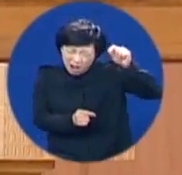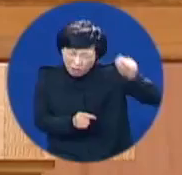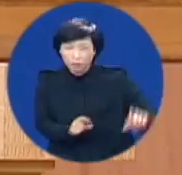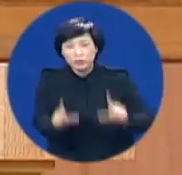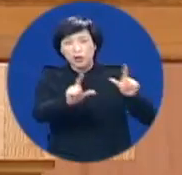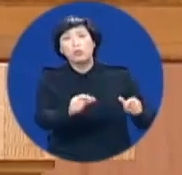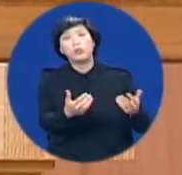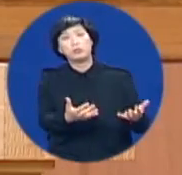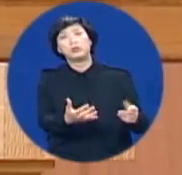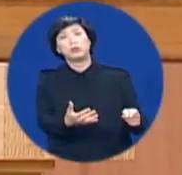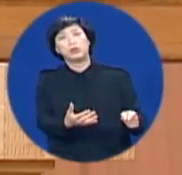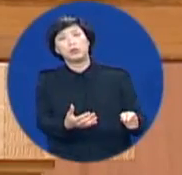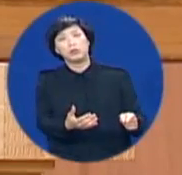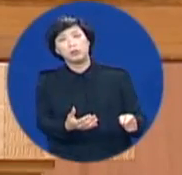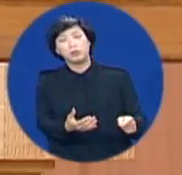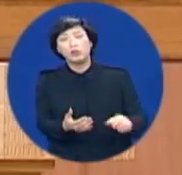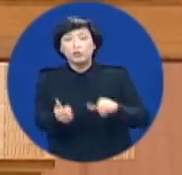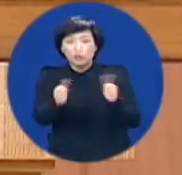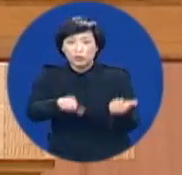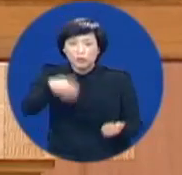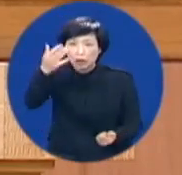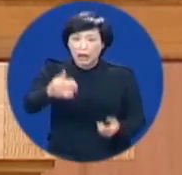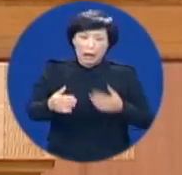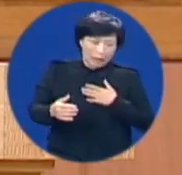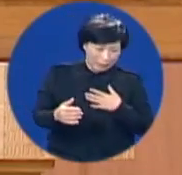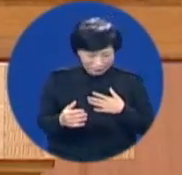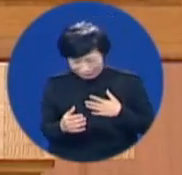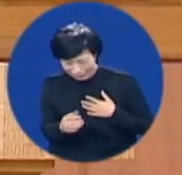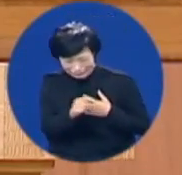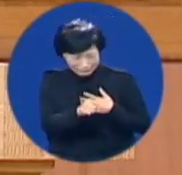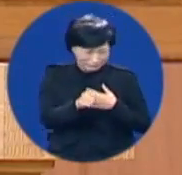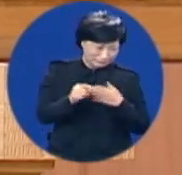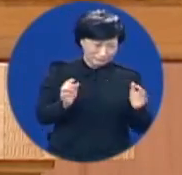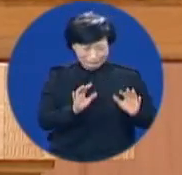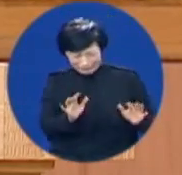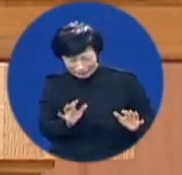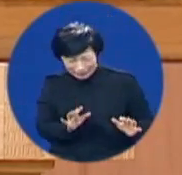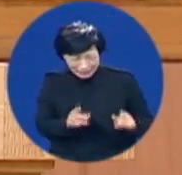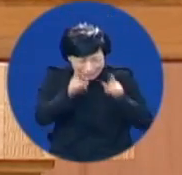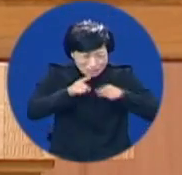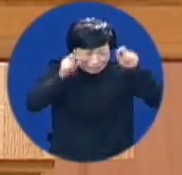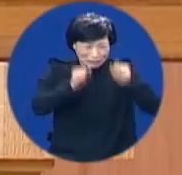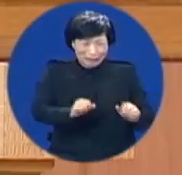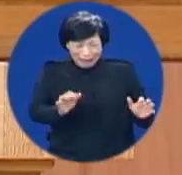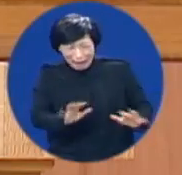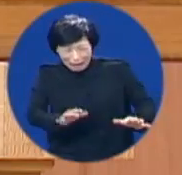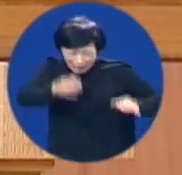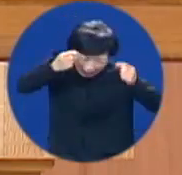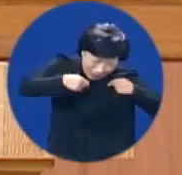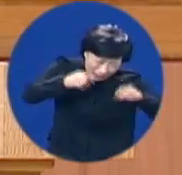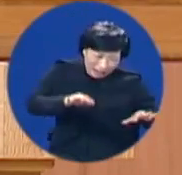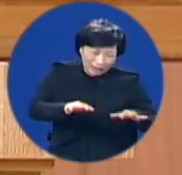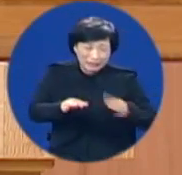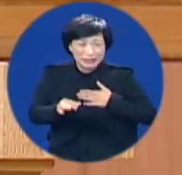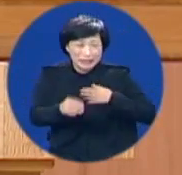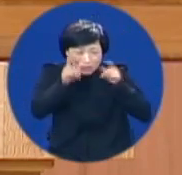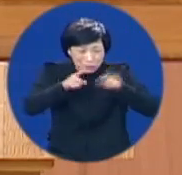살아야 하는데 죽은 다음에 내가 여기가 어디야? 지옥이다. 내가 왜